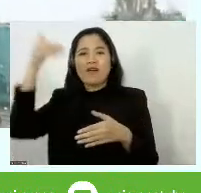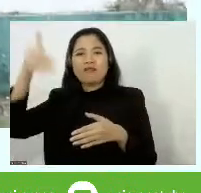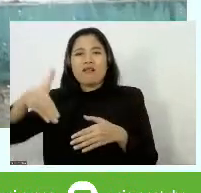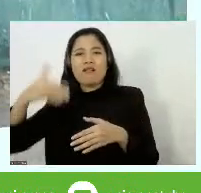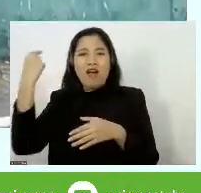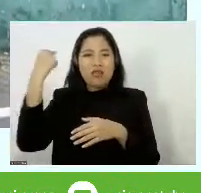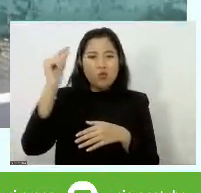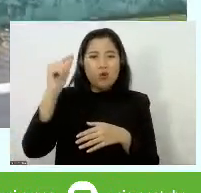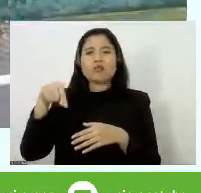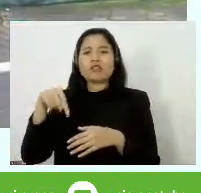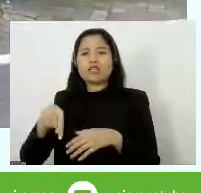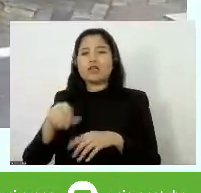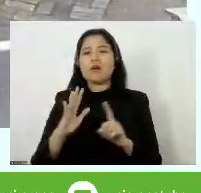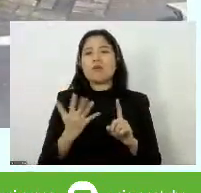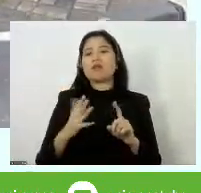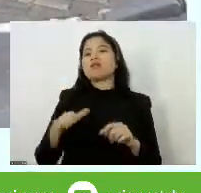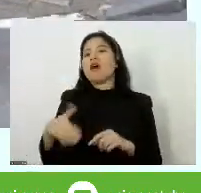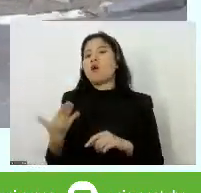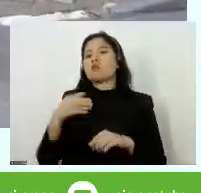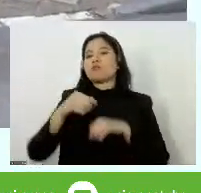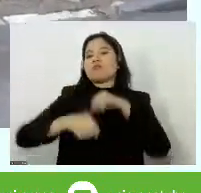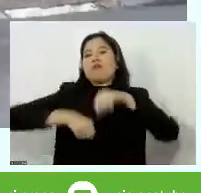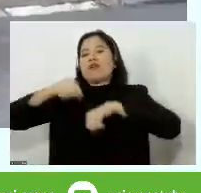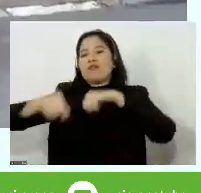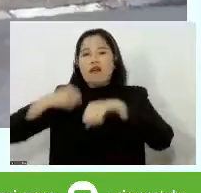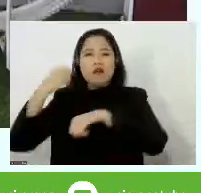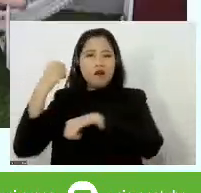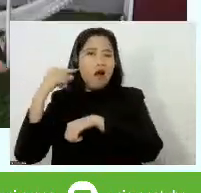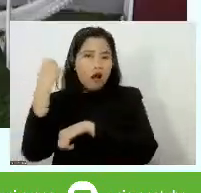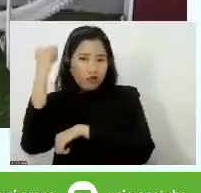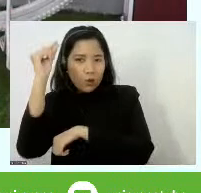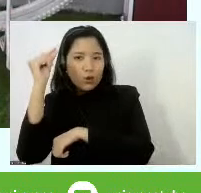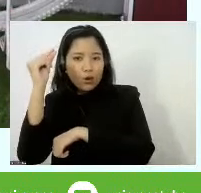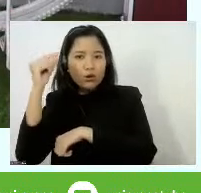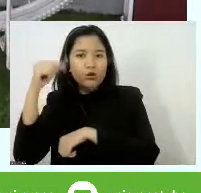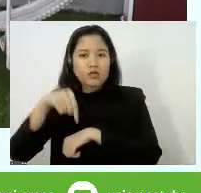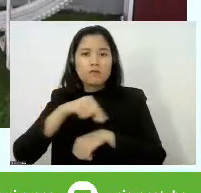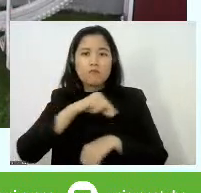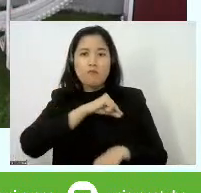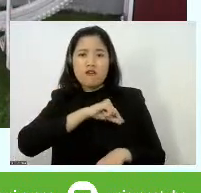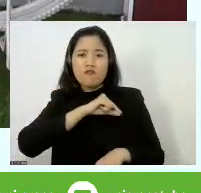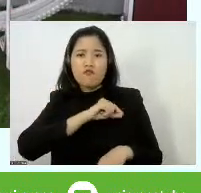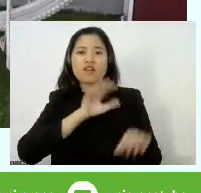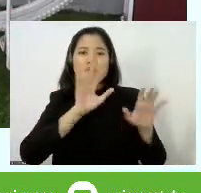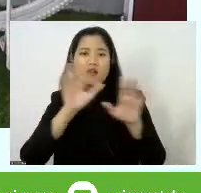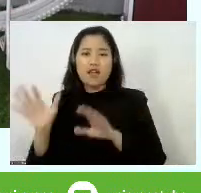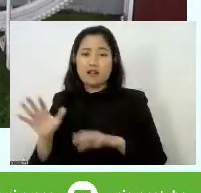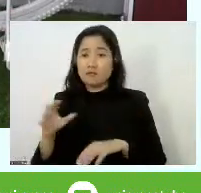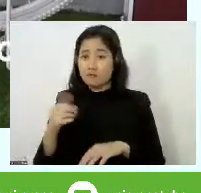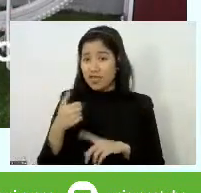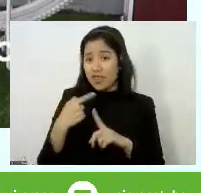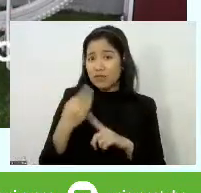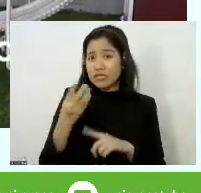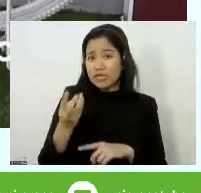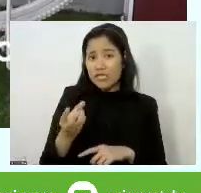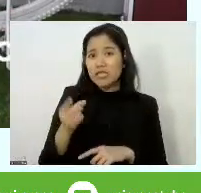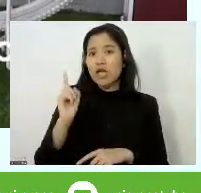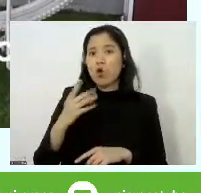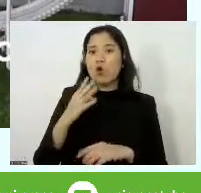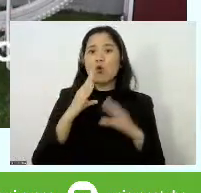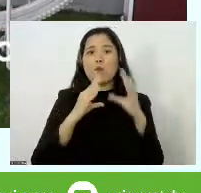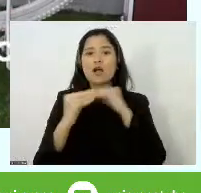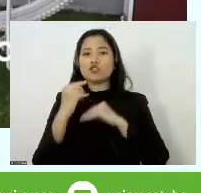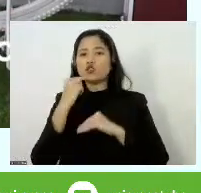15 tahun terakhir ini banyak manfaatnya banyak manfaatnya ya aku boleh tambah sedikit ya Jadi kalau kita bicara